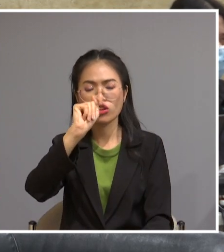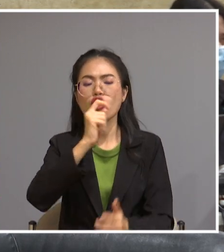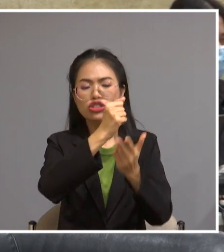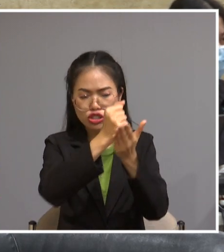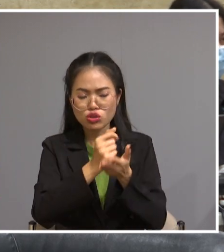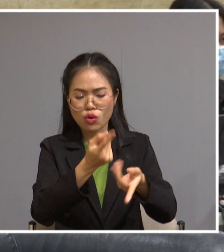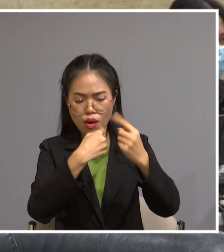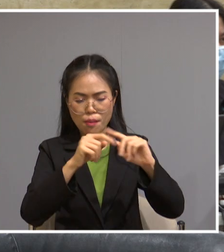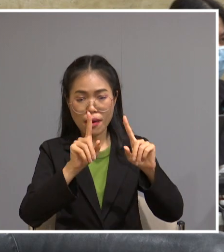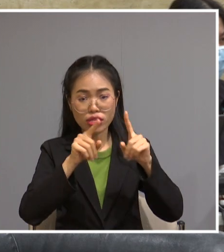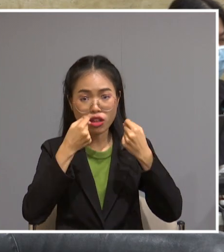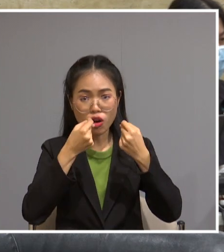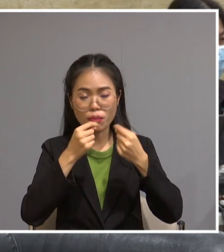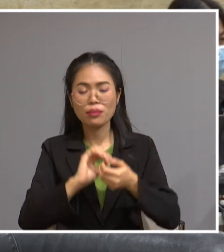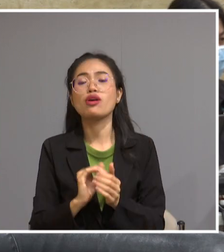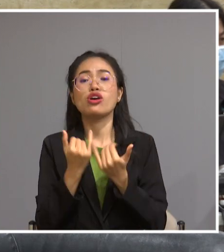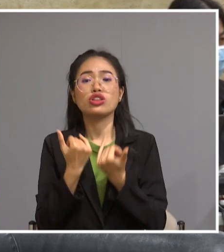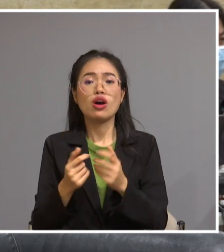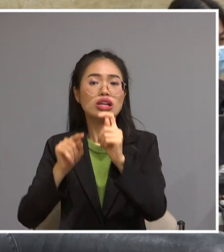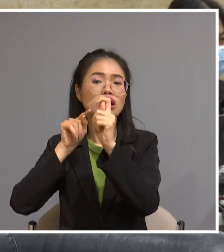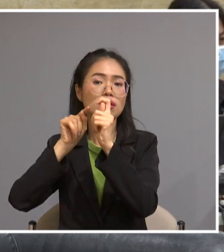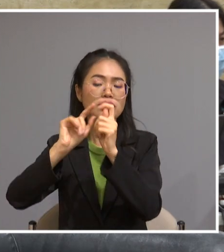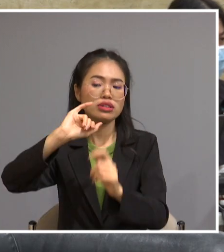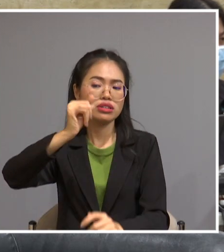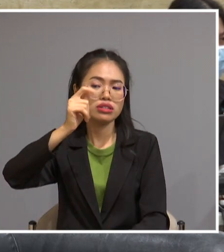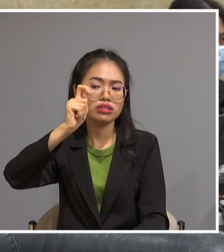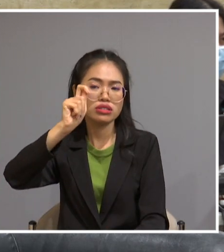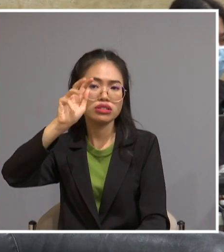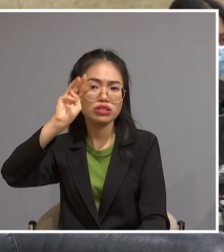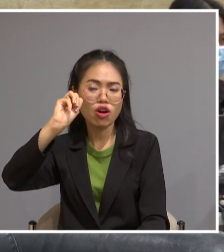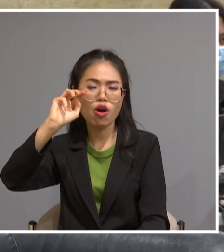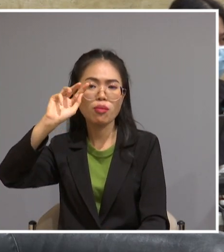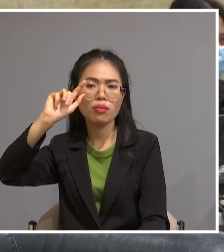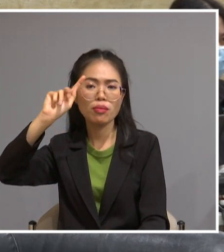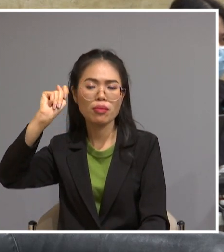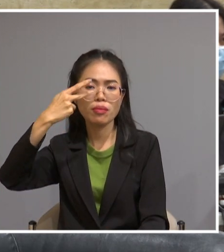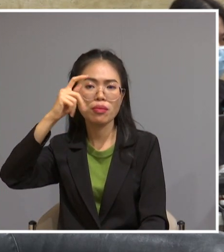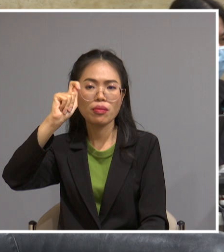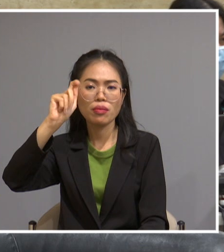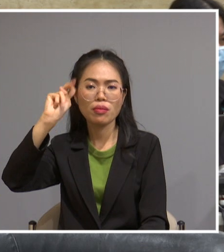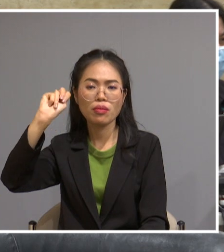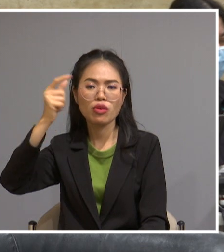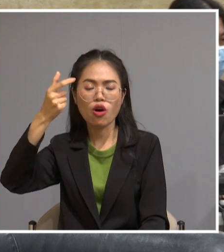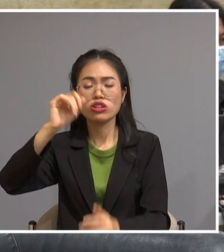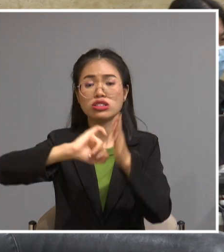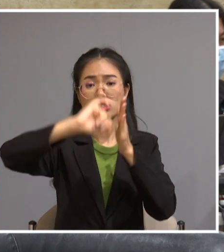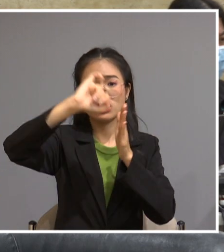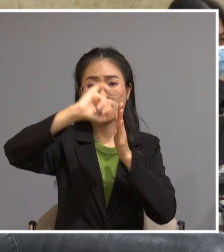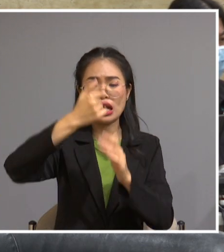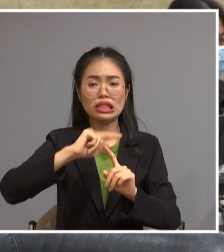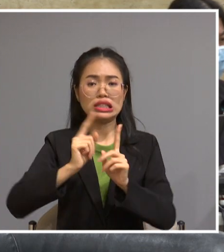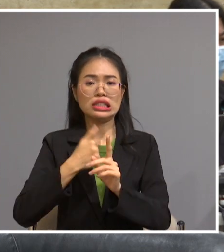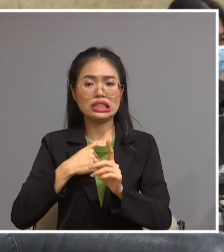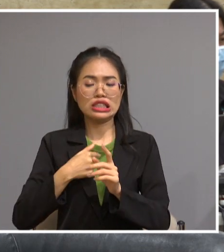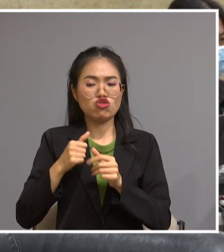ป dinosaurพื้ที่แเพอจอมทองจัวดเชี่ยงให่ผมเป็ผู้แทรลผูลแต่ว